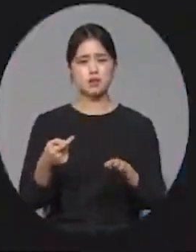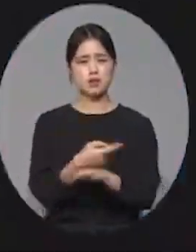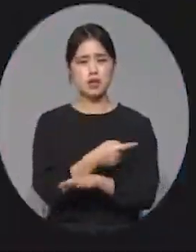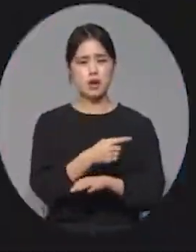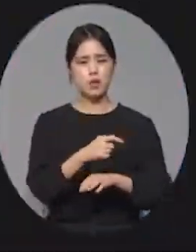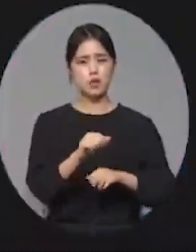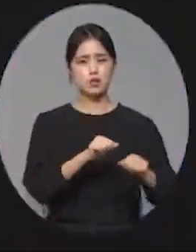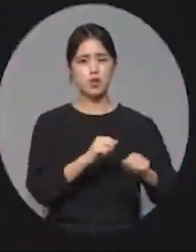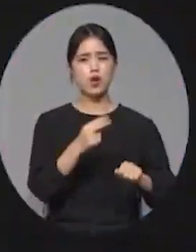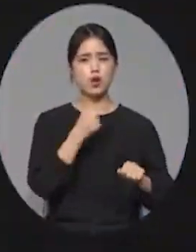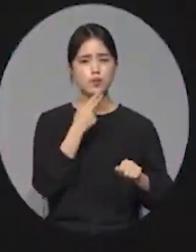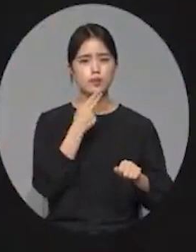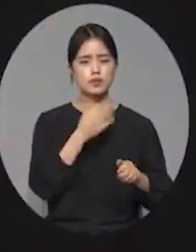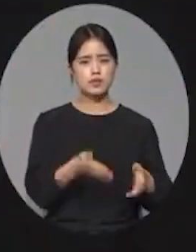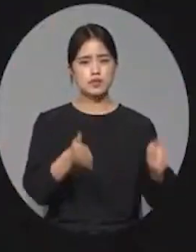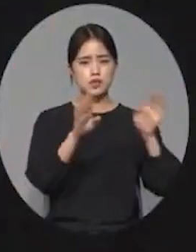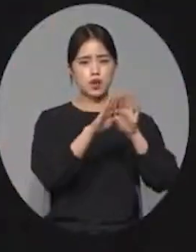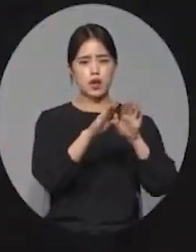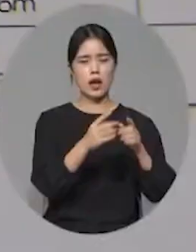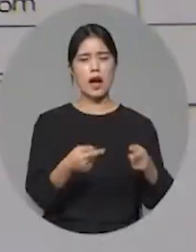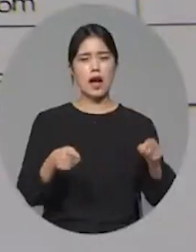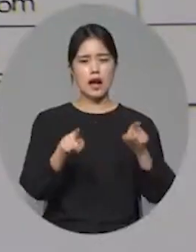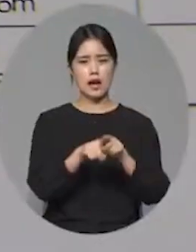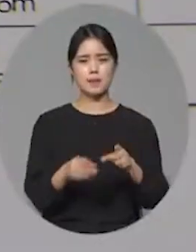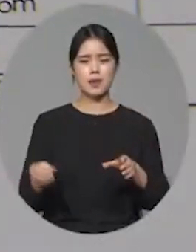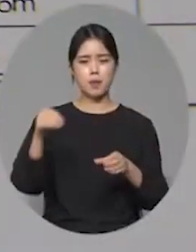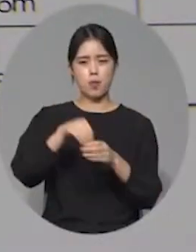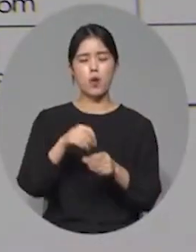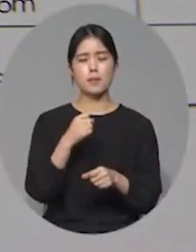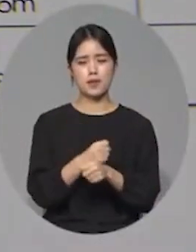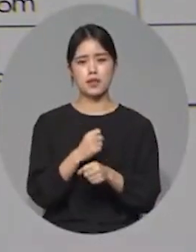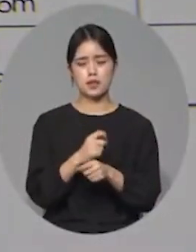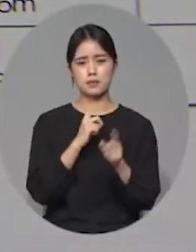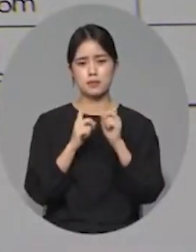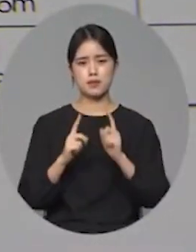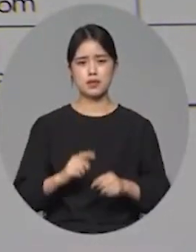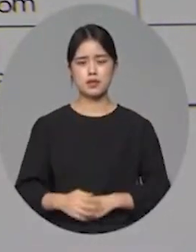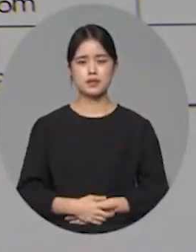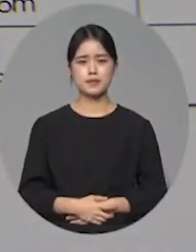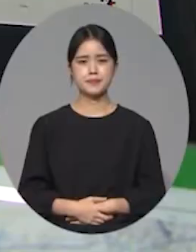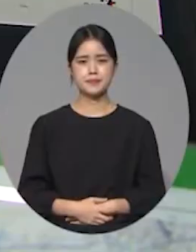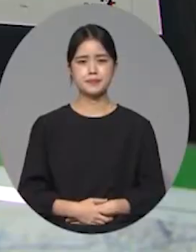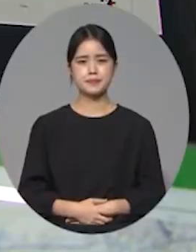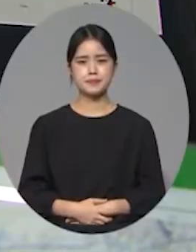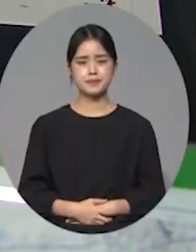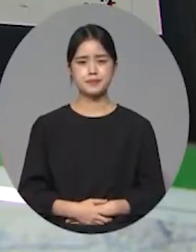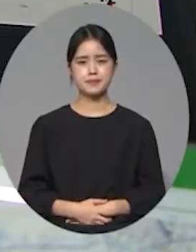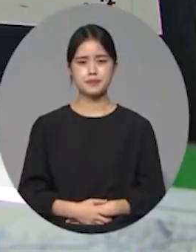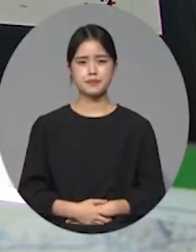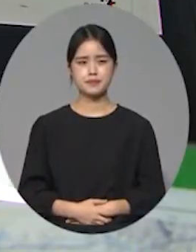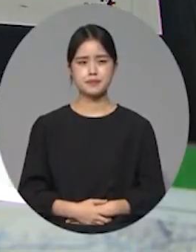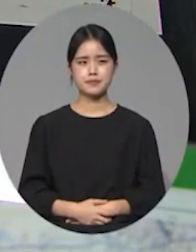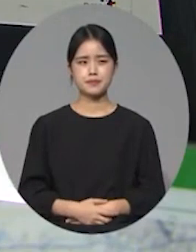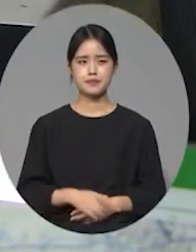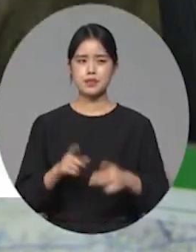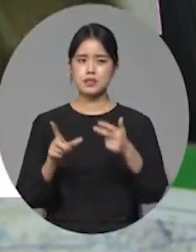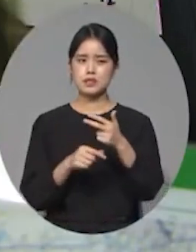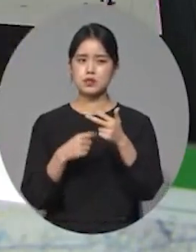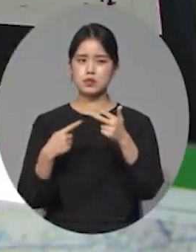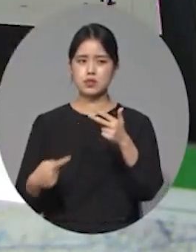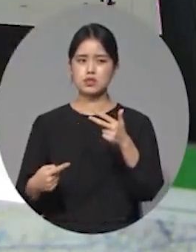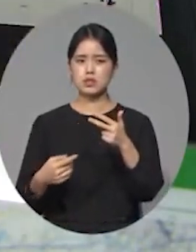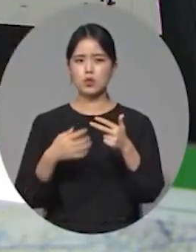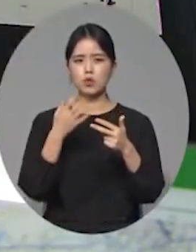미집행 시설들과 함께 실시계획을 인가했다는 입장입니다. 작년 7월 1일자로 이게 실효되니까